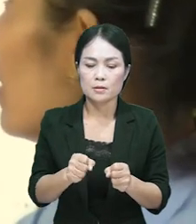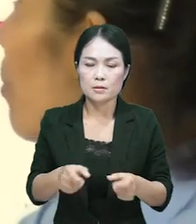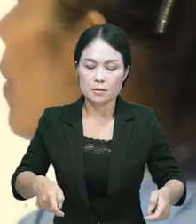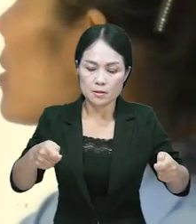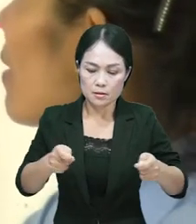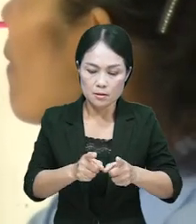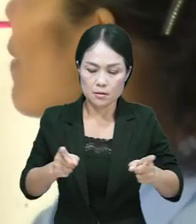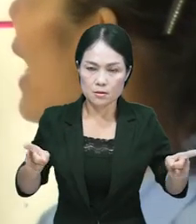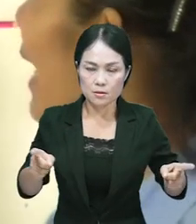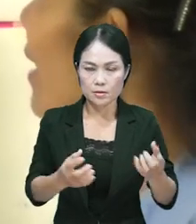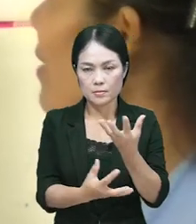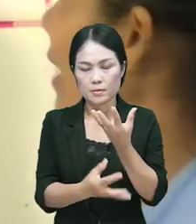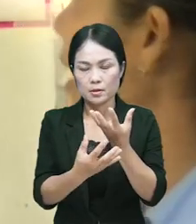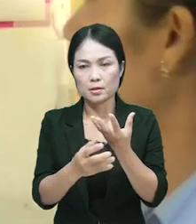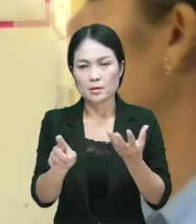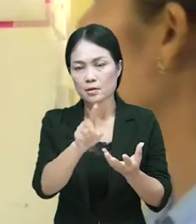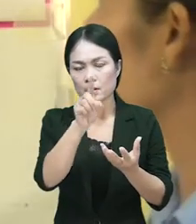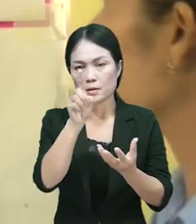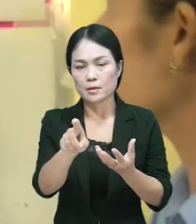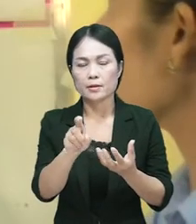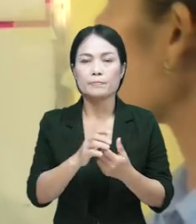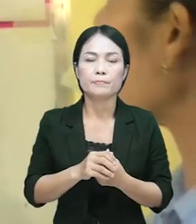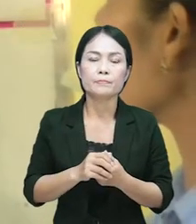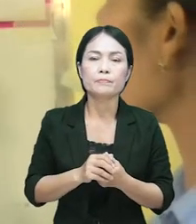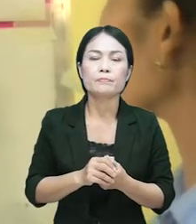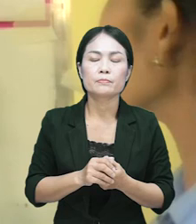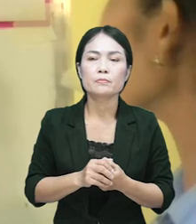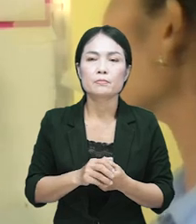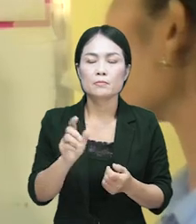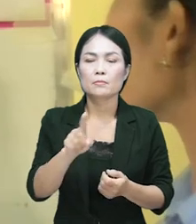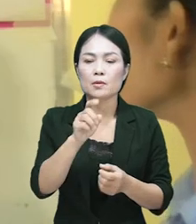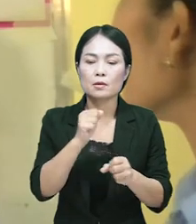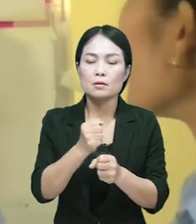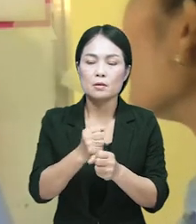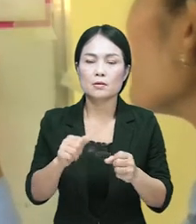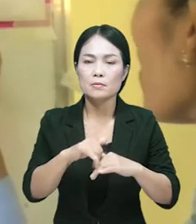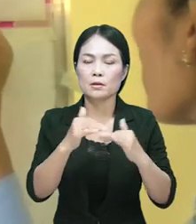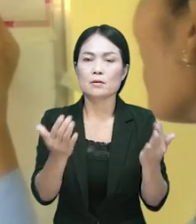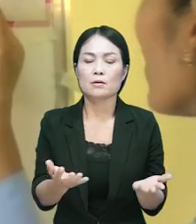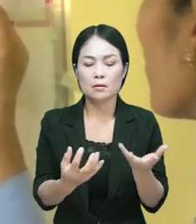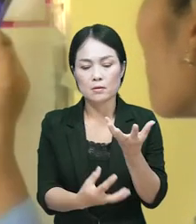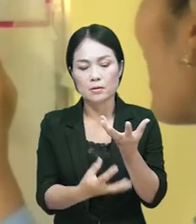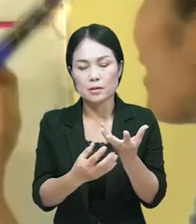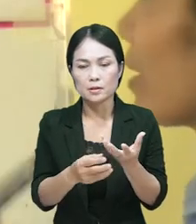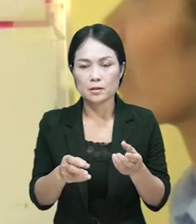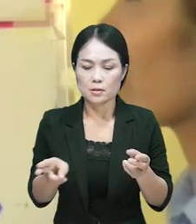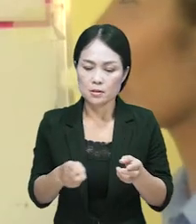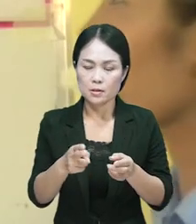ងមកស្លដែរឬទេតើគាត់ធ្វើដូចម្ដេចទើបស្លអន្ទង់